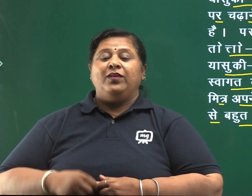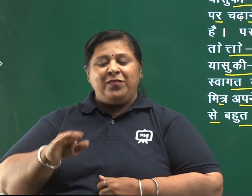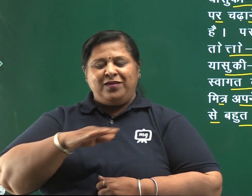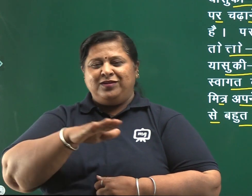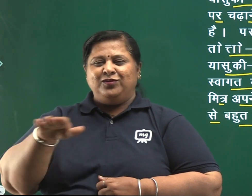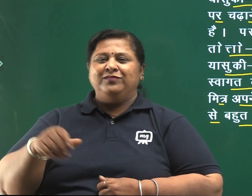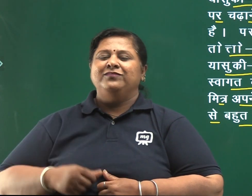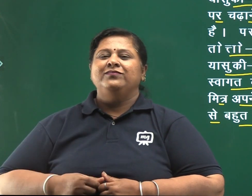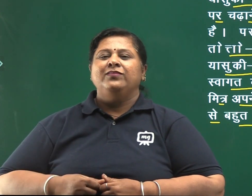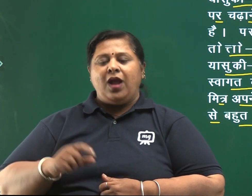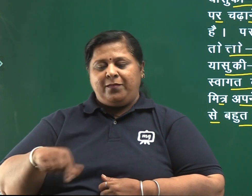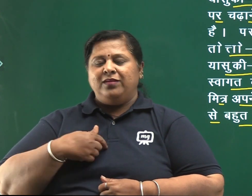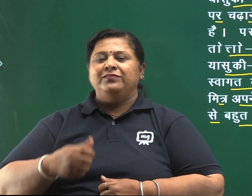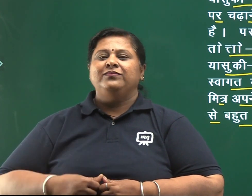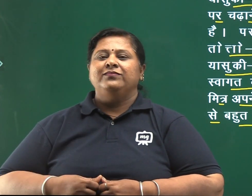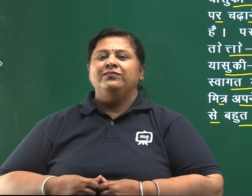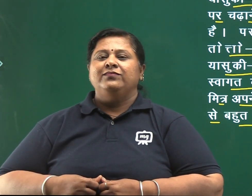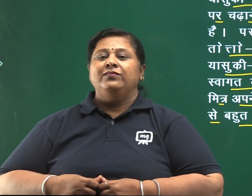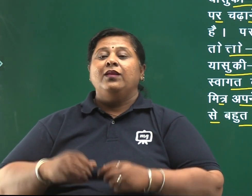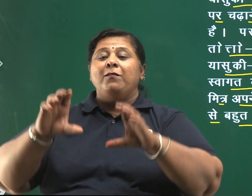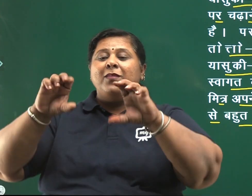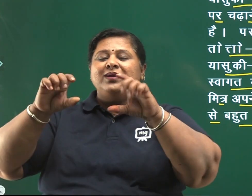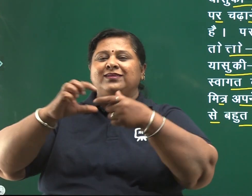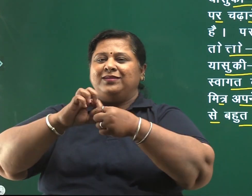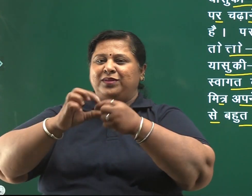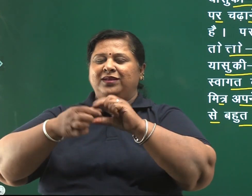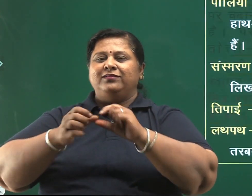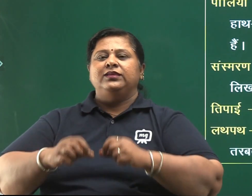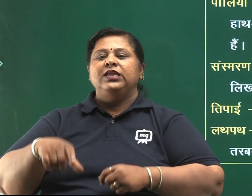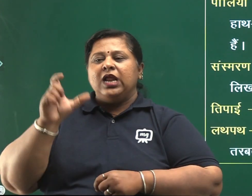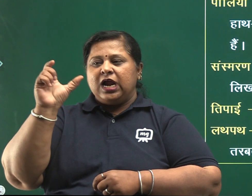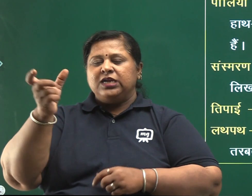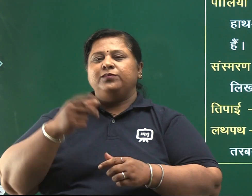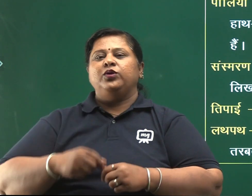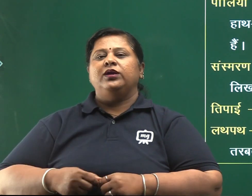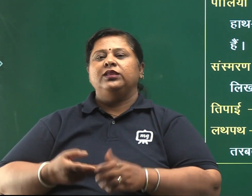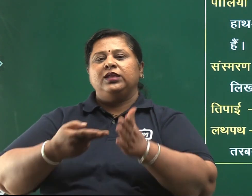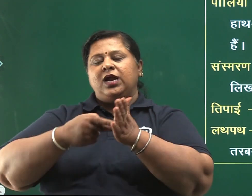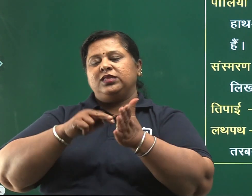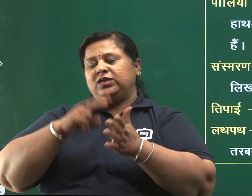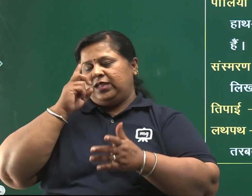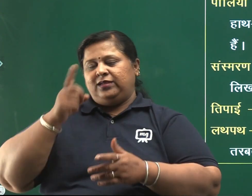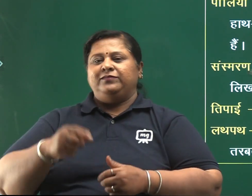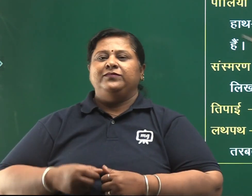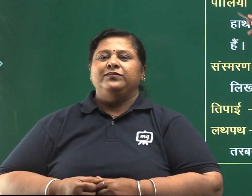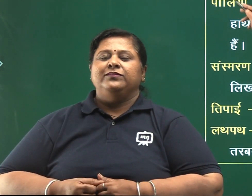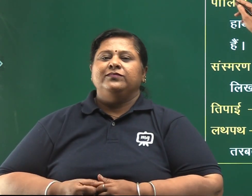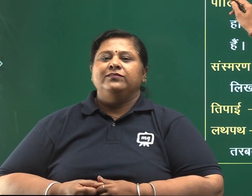प्यारे बच्चों, अब हम पाठ से संबंधित कठिन शब्दों के अर्थ जानेंगे।